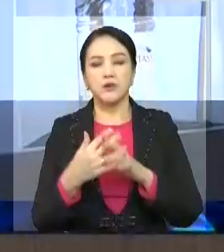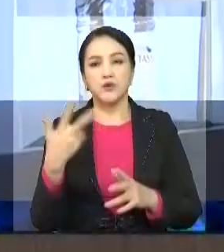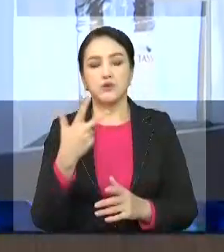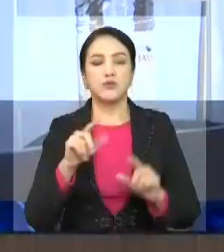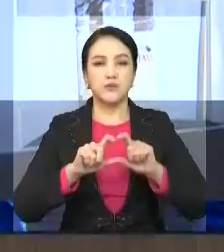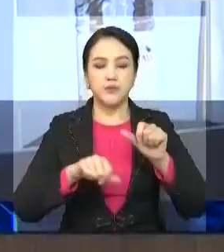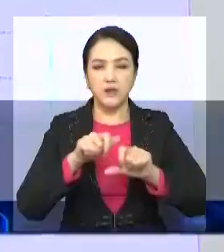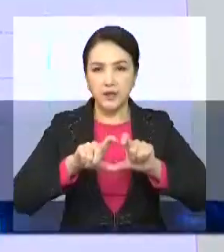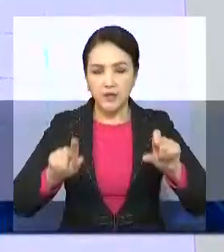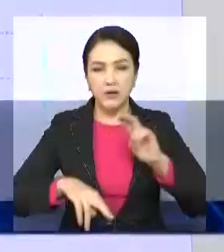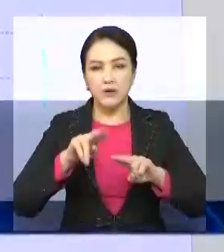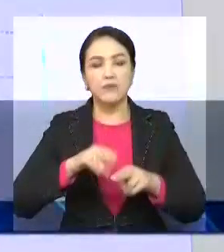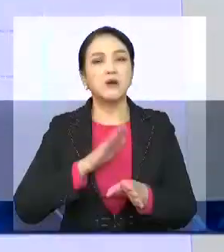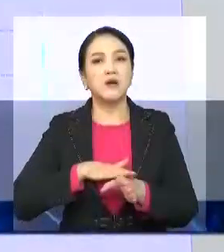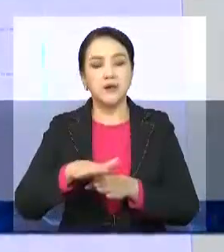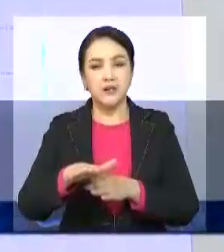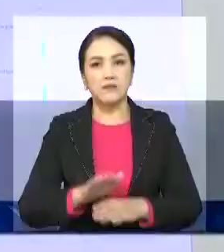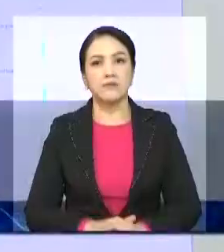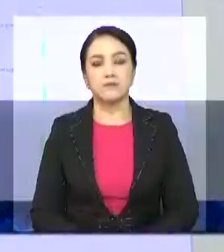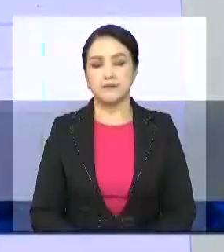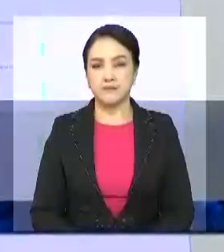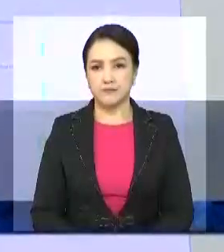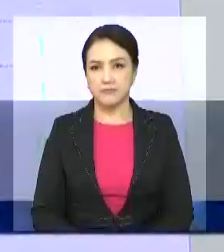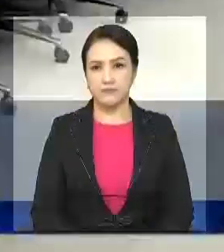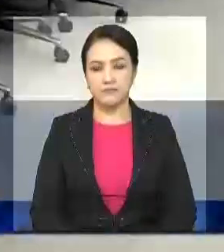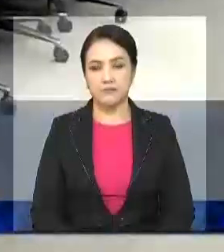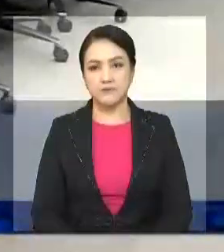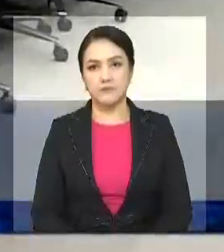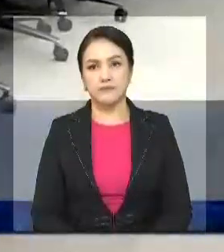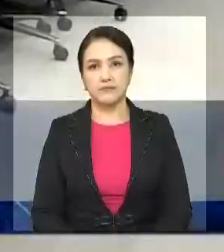балабақшаның құрылысы қарқынды. Және Ланғызы, Межан Аманжолов, Ақтөбе телеарнасы.